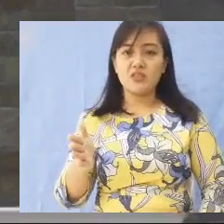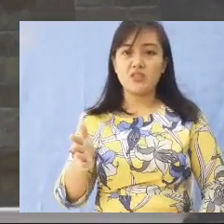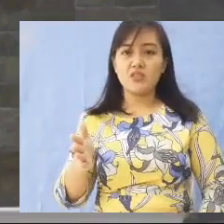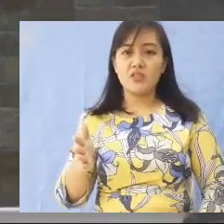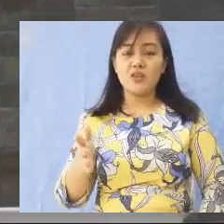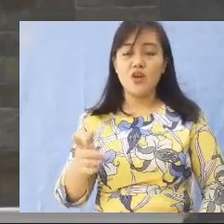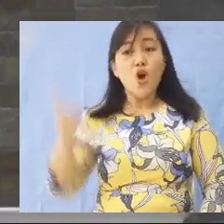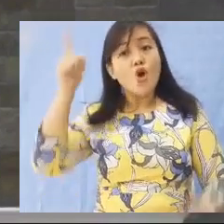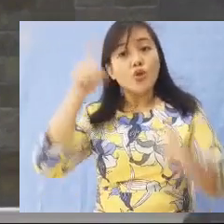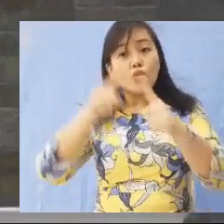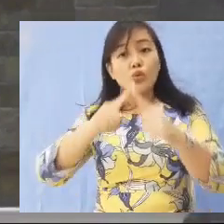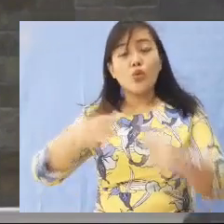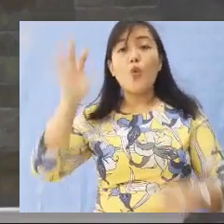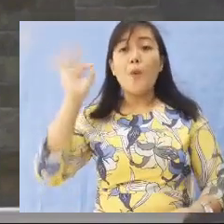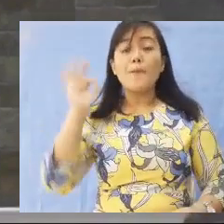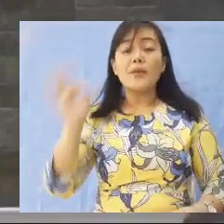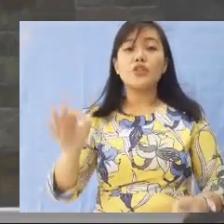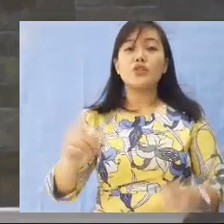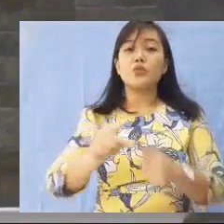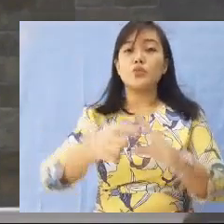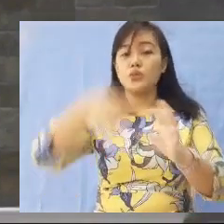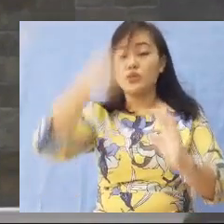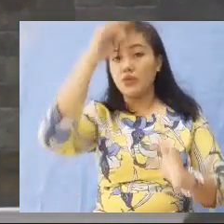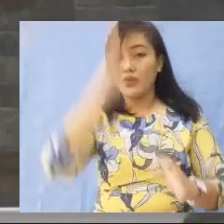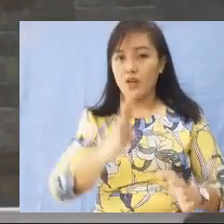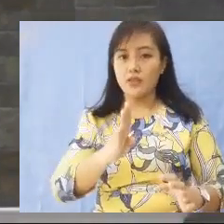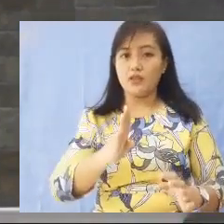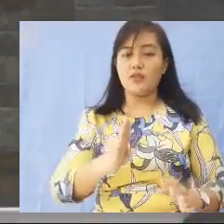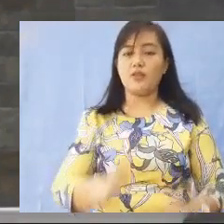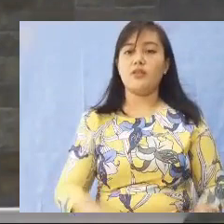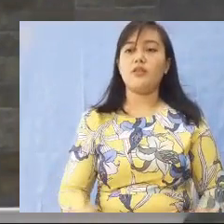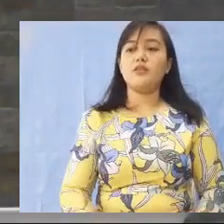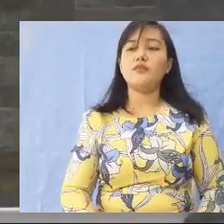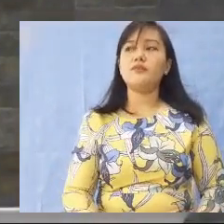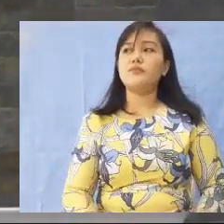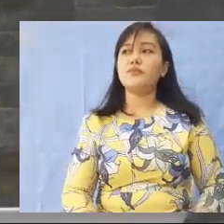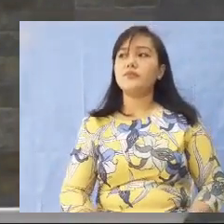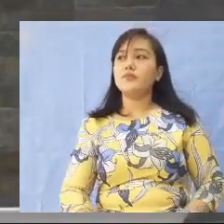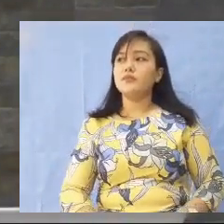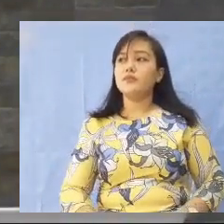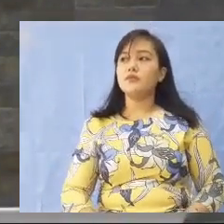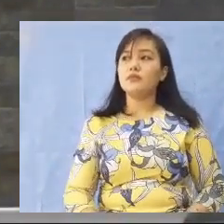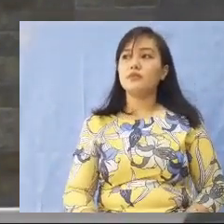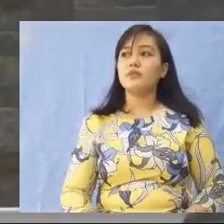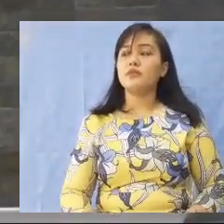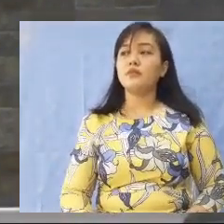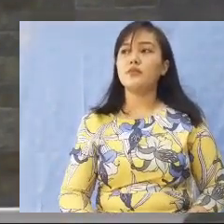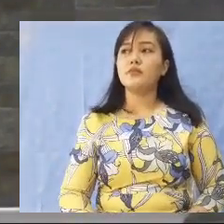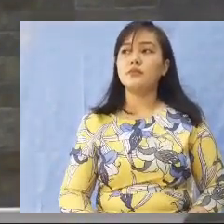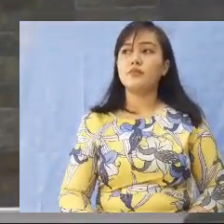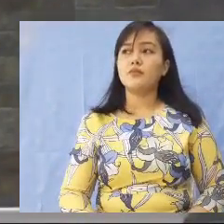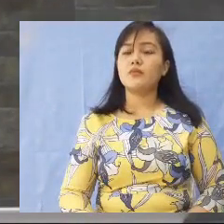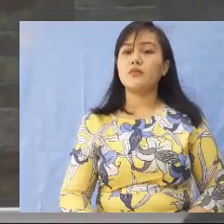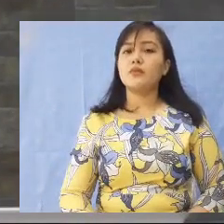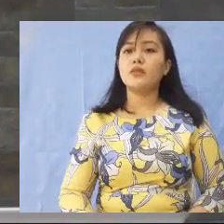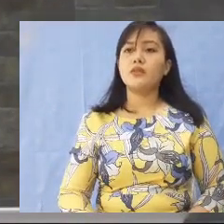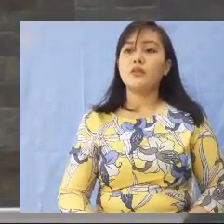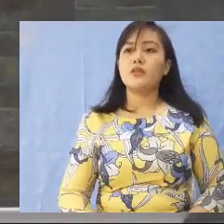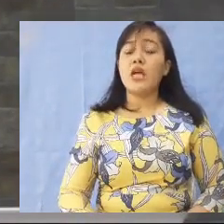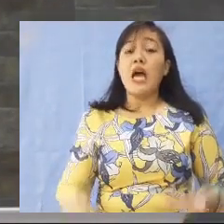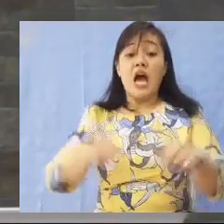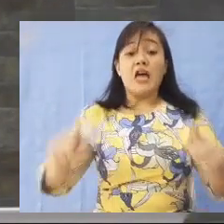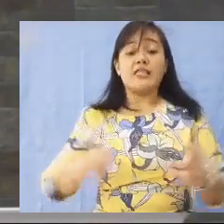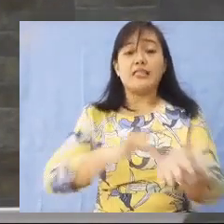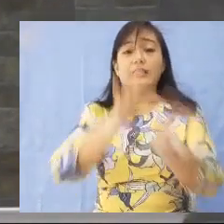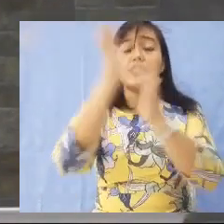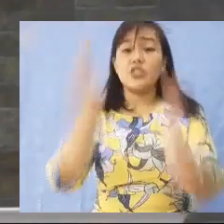pumipigil? Mga kapatid, tayo po bilang Kristiyano, change must begin from within. Kung hindi